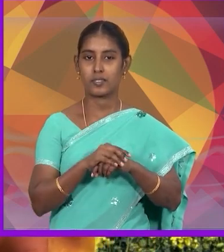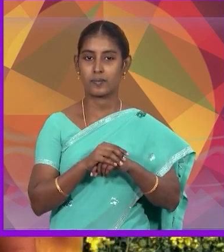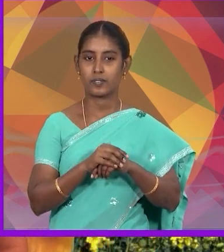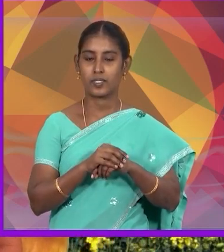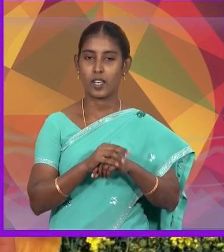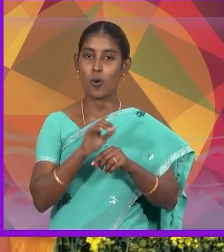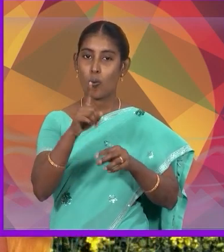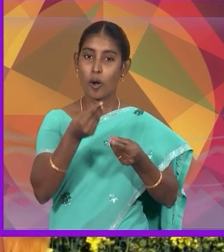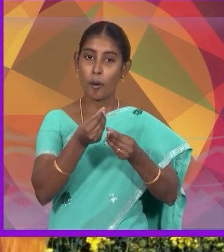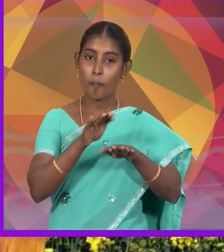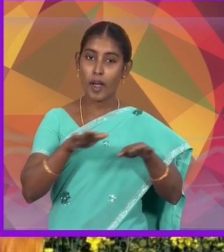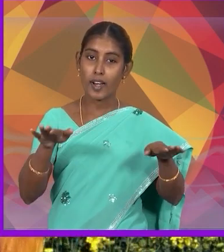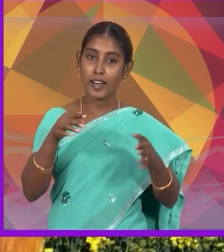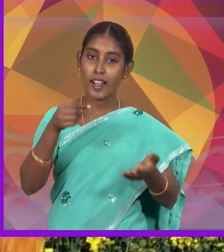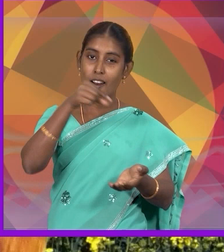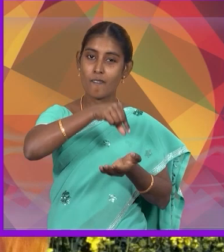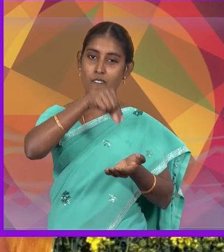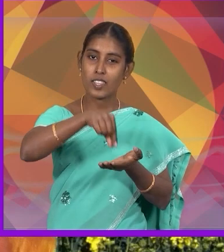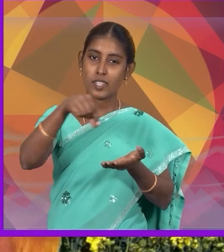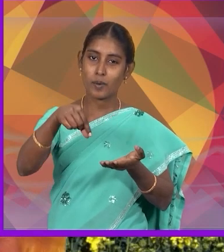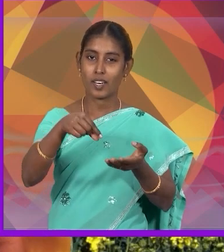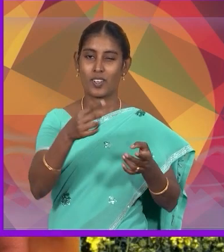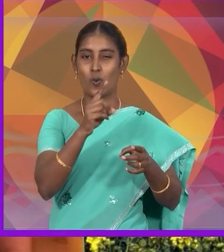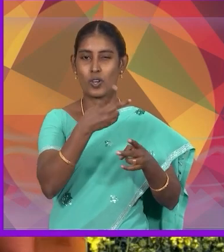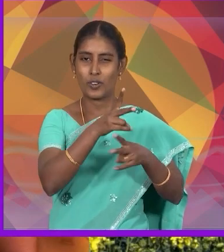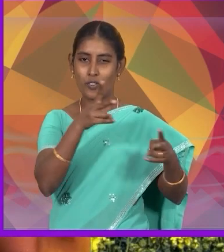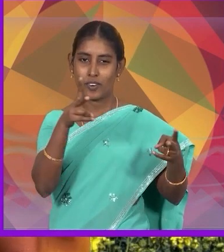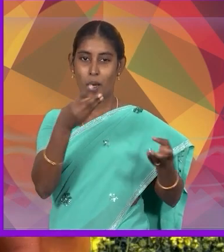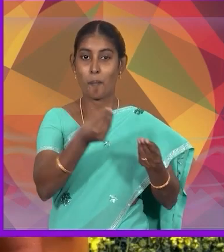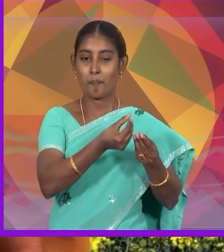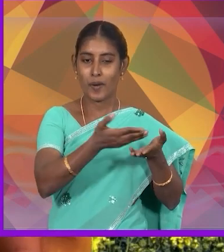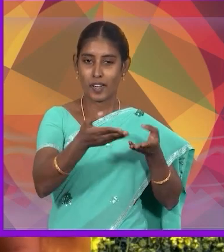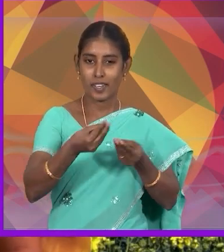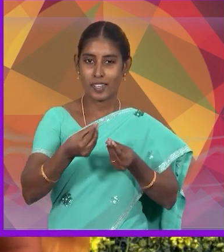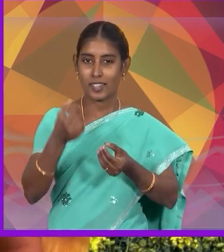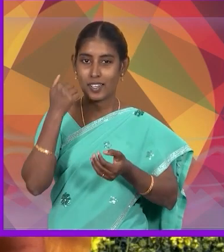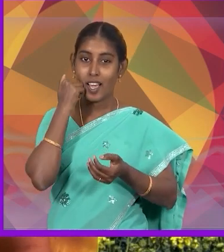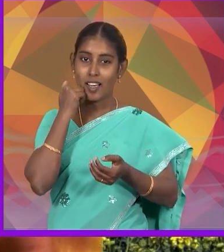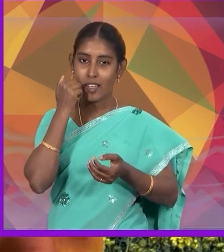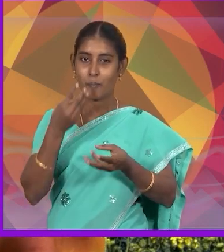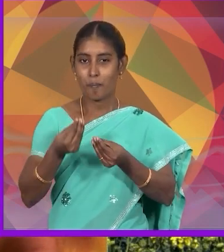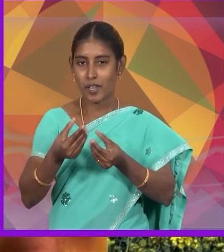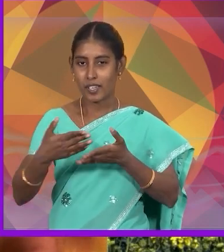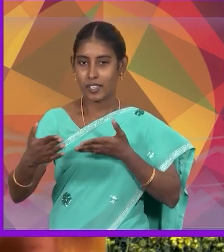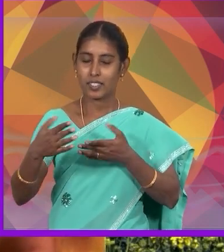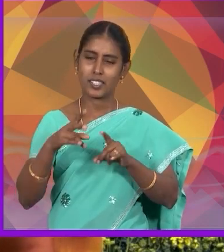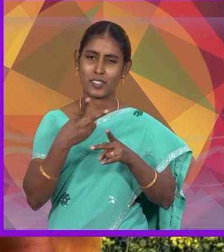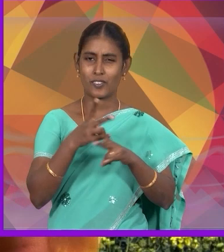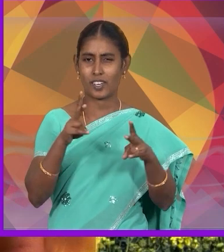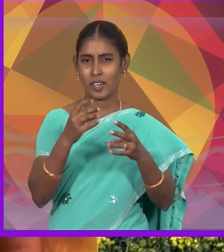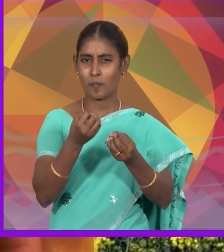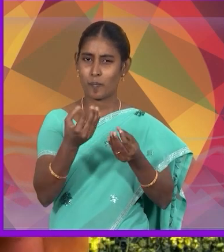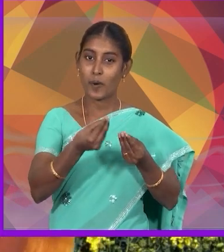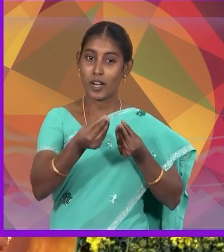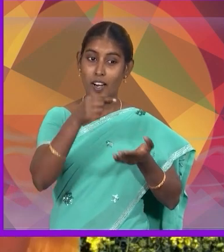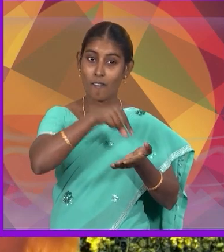எந்த விதைய போட்டா கரிசல் மண்ணுல இது விளையும், மண்டல் மண்ணுல இது விளையும்னு நீங்க விவசாய குடும்பத்து மாணவர்கள்லாம்